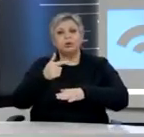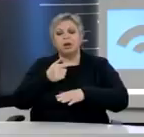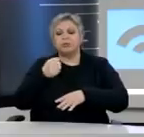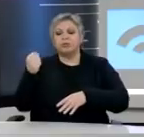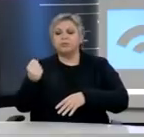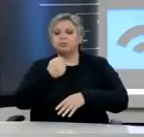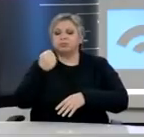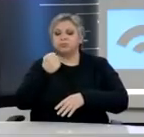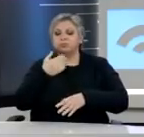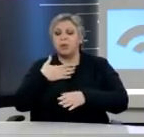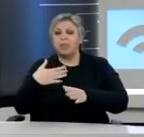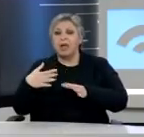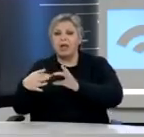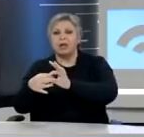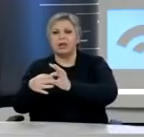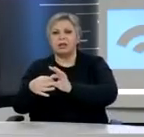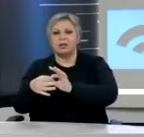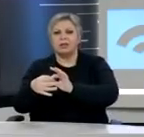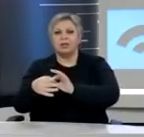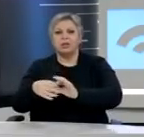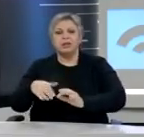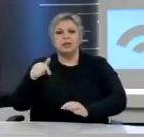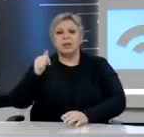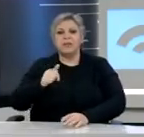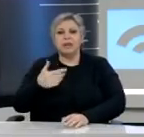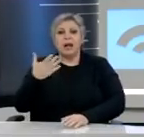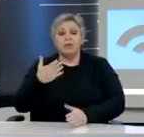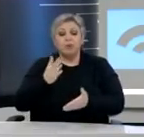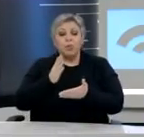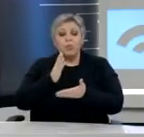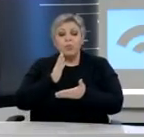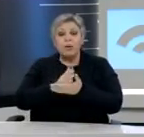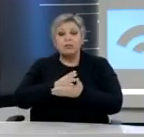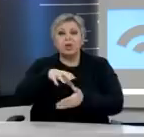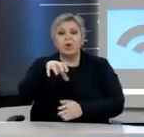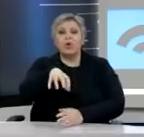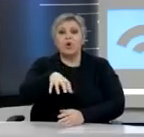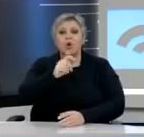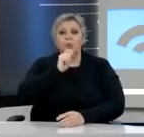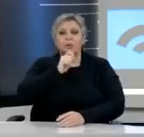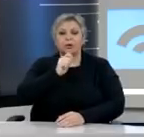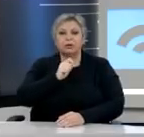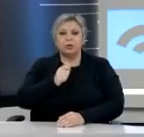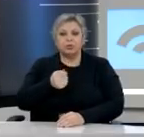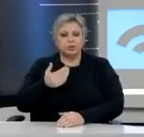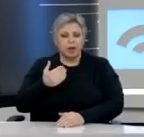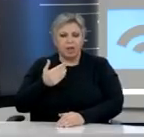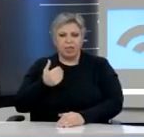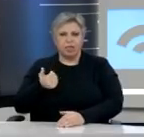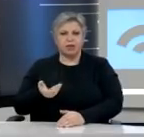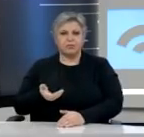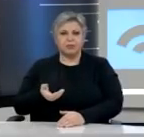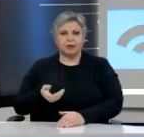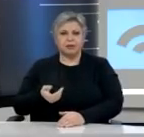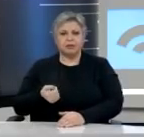δημιουργεί ένα τεράστιο κενό σε αυτό που ονομάζαμε μεσαίο χώρο. Δεν εκφράζεται από πουθενά. Και βεβαίως η επιλογή